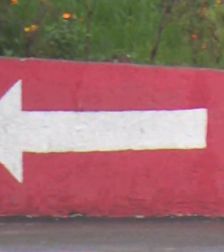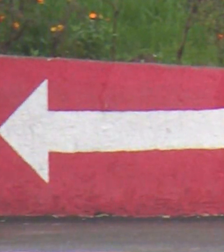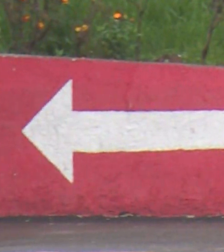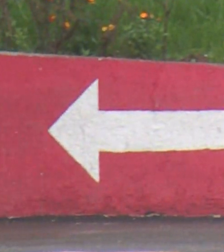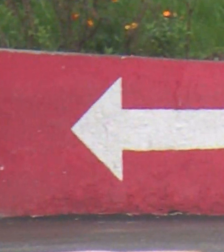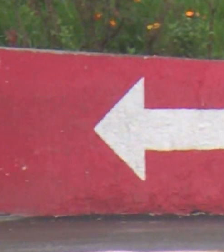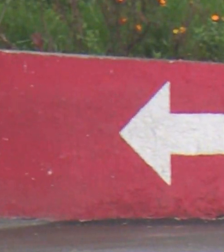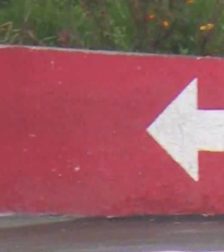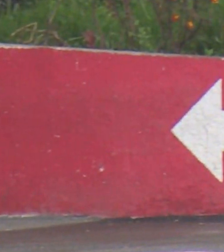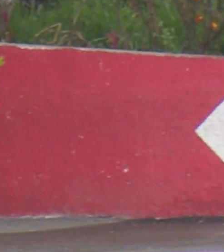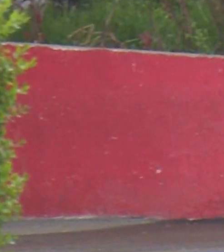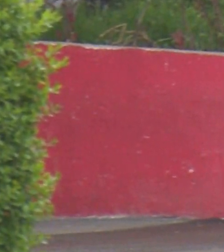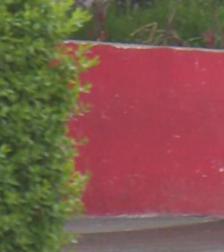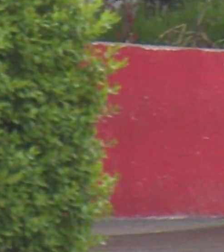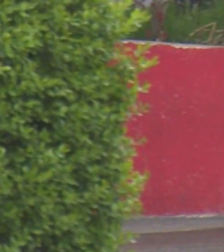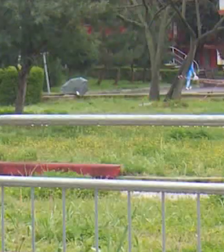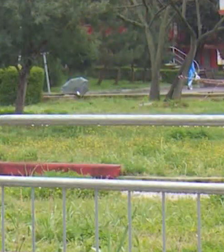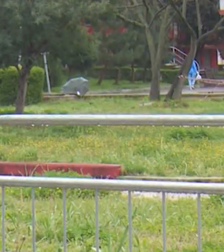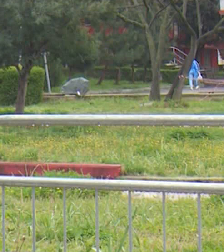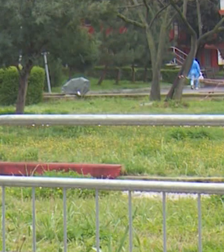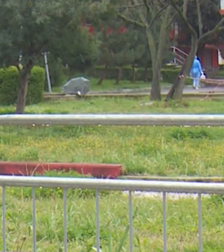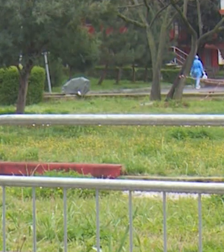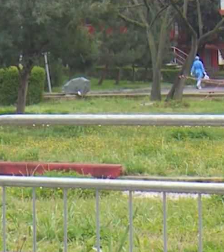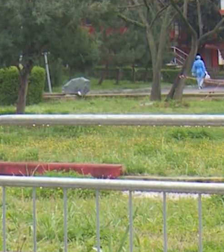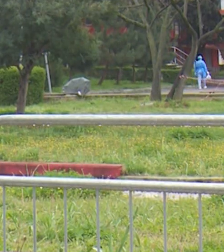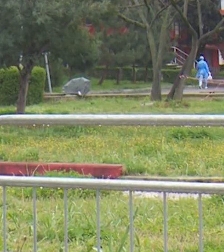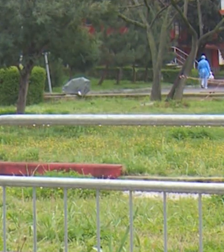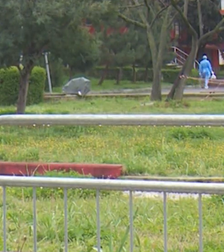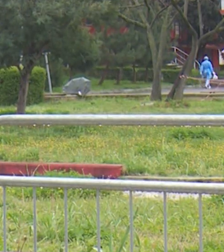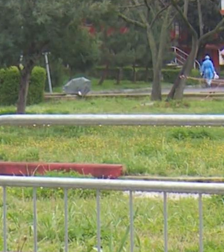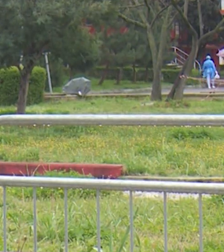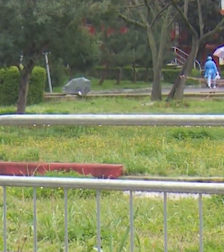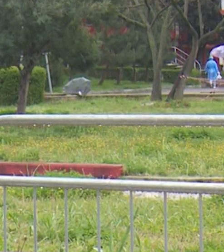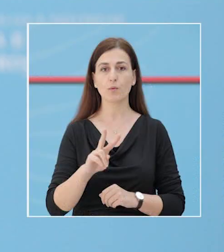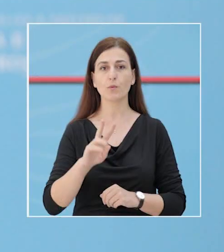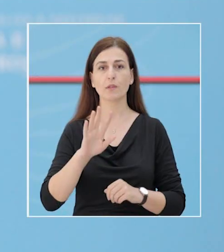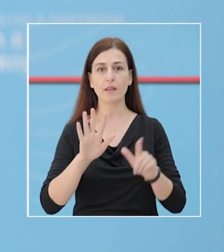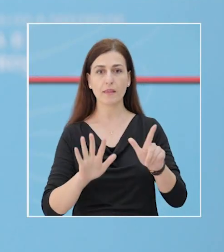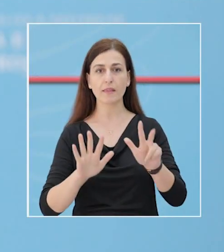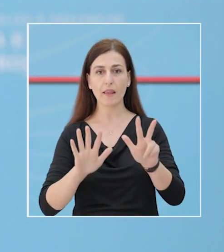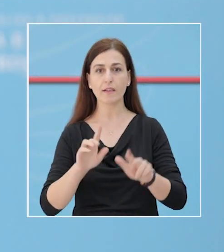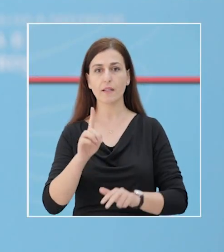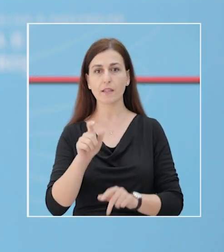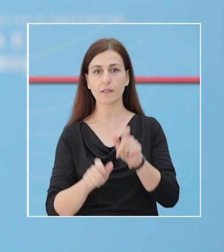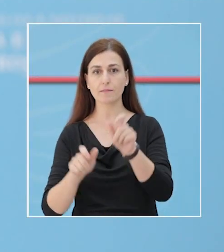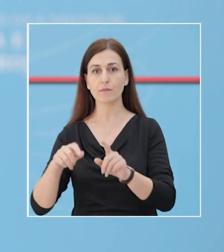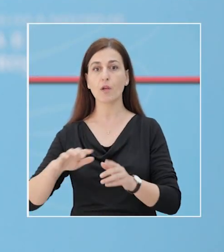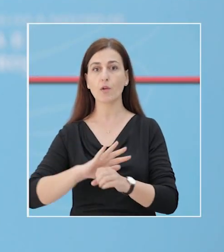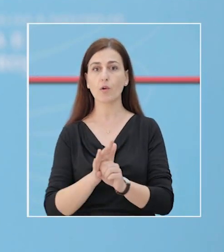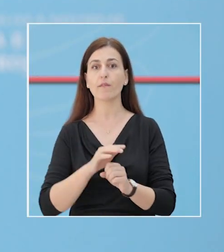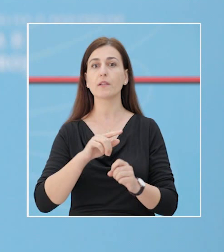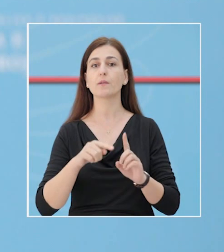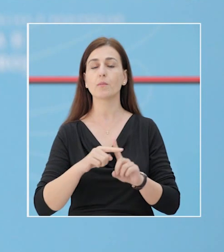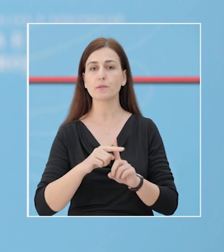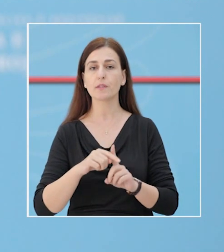vendin ton janë 281. Pjesa e me madhe të reja janë të vet izoluar. Nga 281 pacientet aktiv me COVID-19,